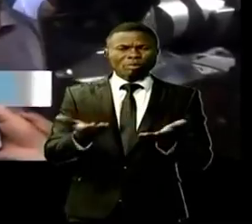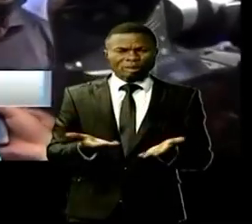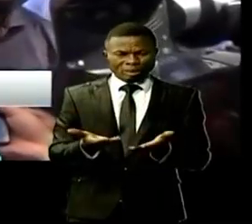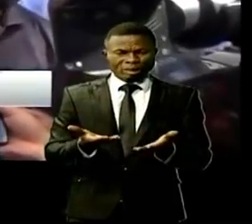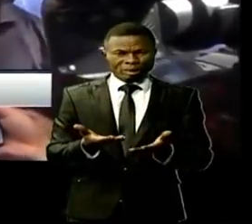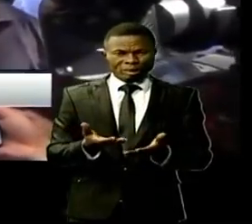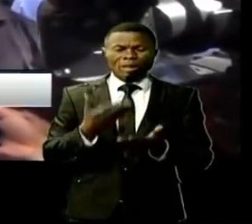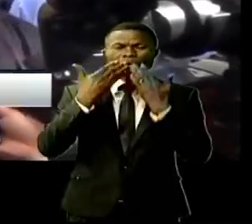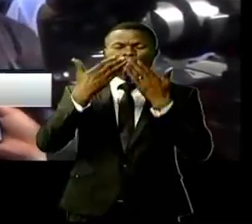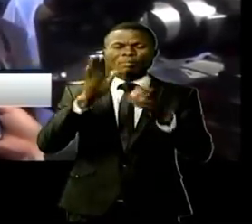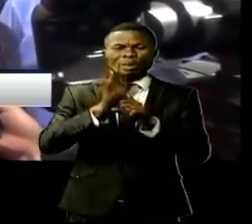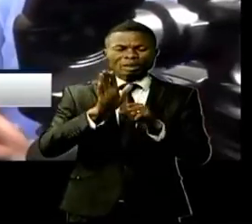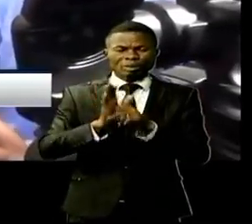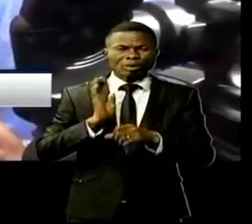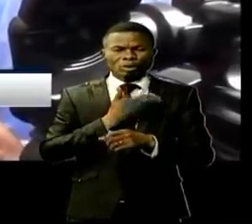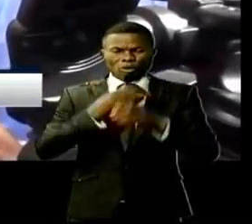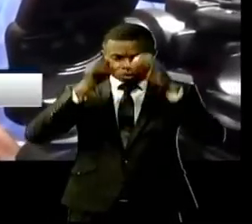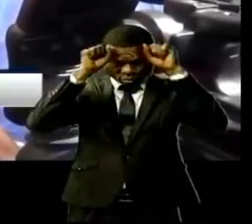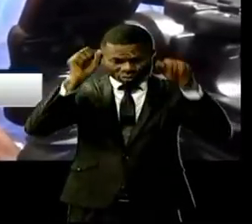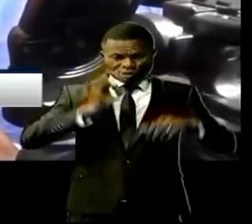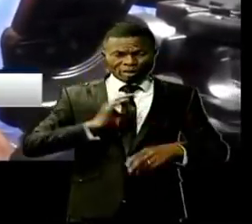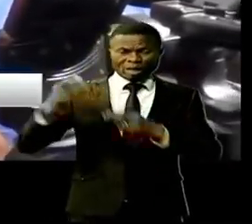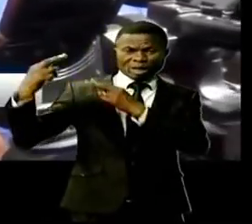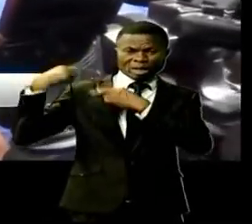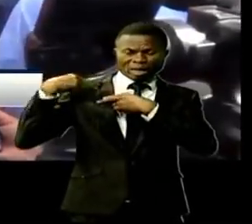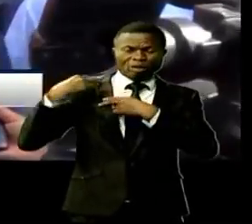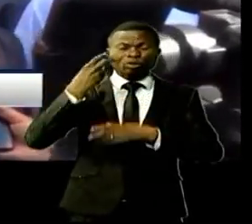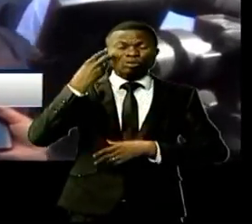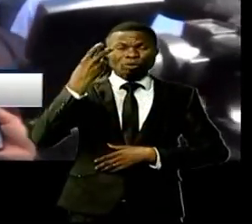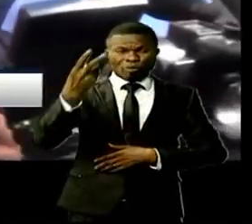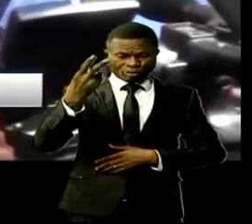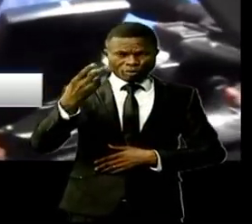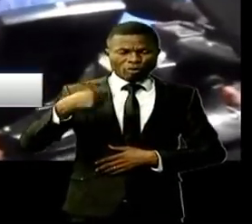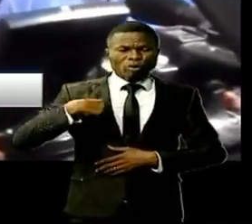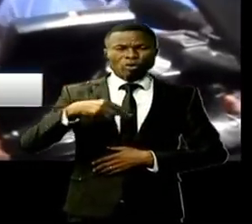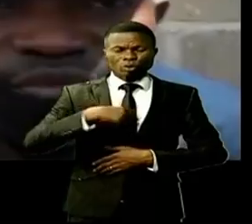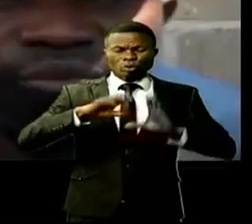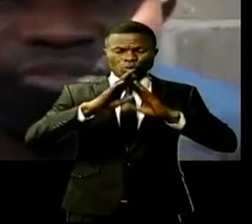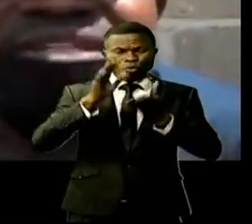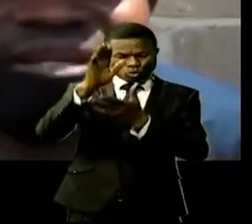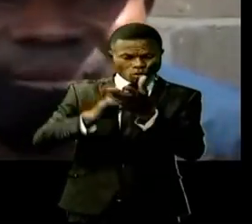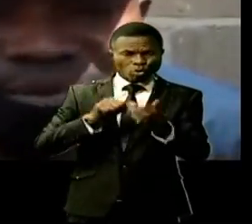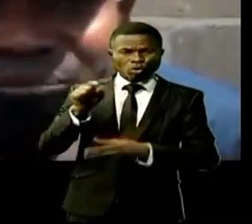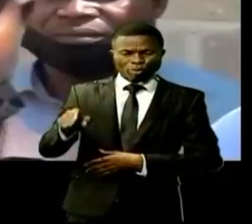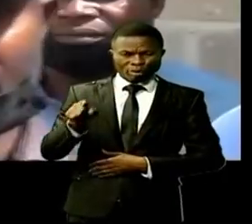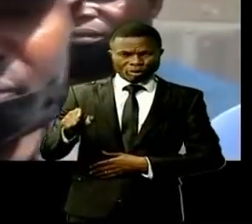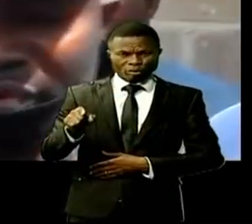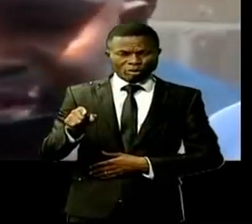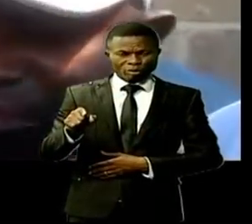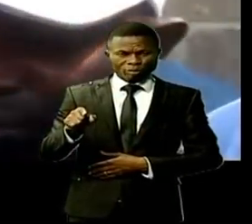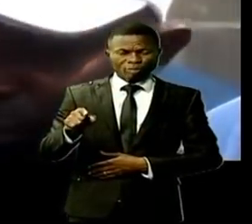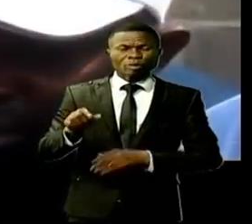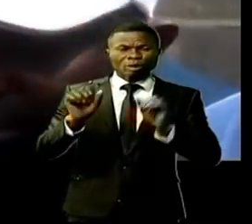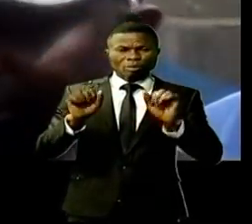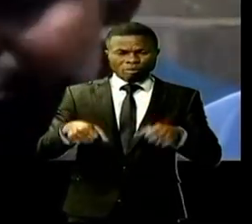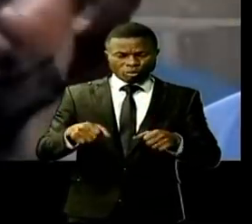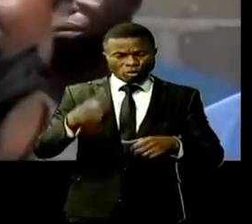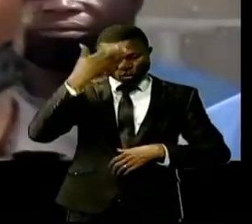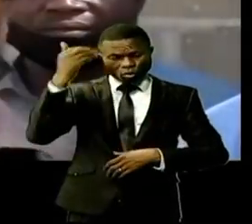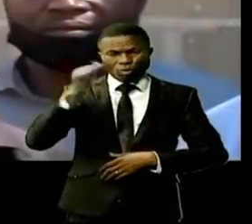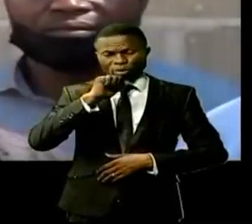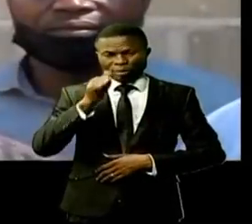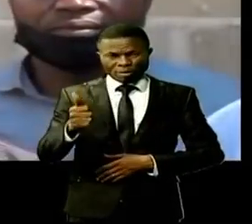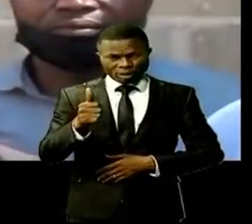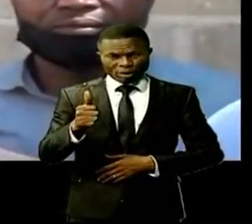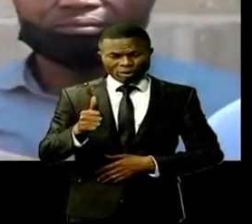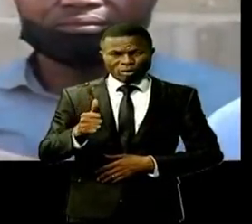et remercier aussi le chef de l'État qui est le propriétaire de la vision que nous tous nous sommes en train de suivre, nous, ses adeptes. Nous ne pouvons ne pas oublier